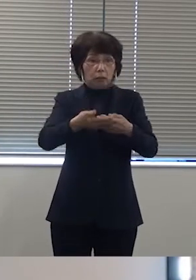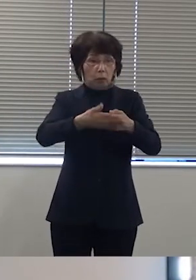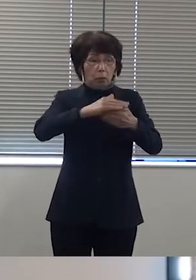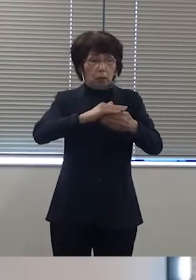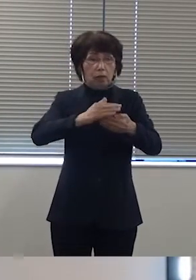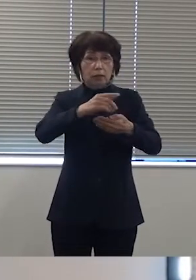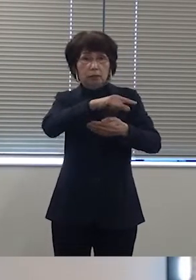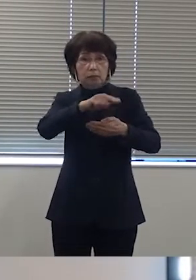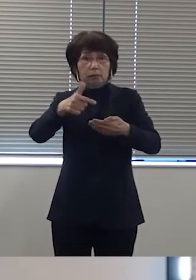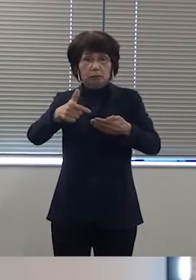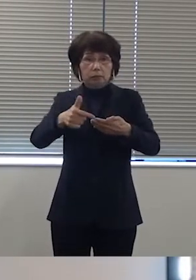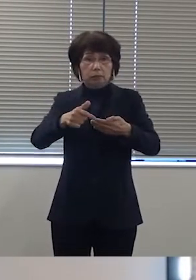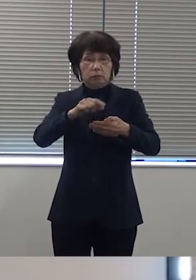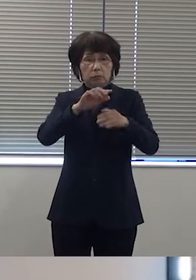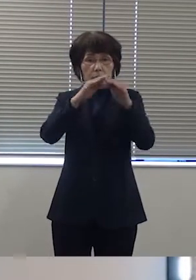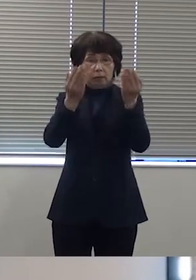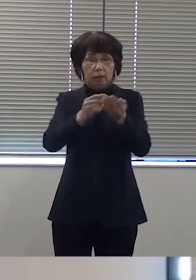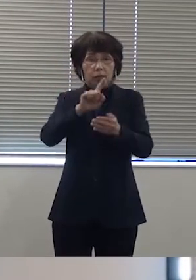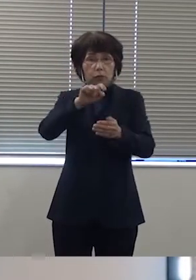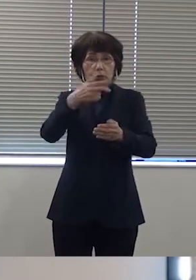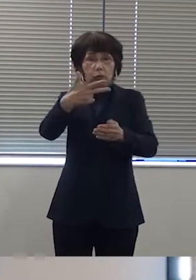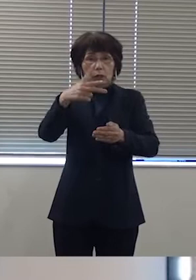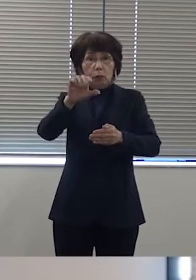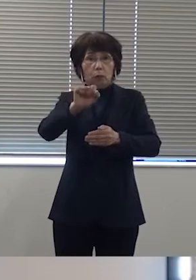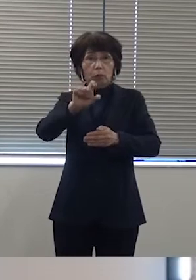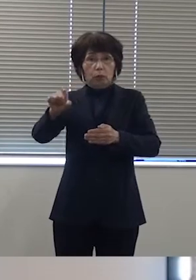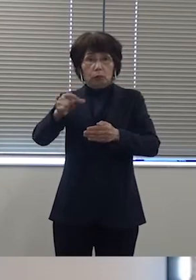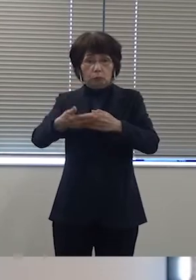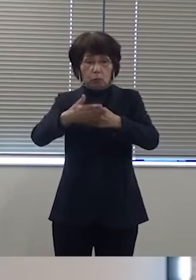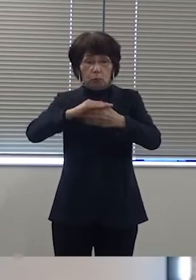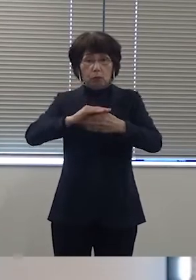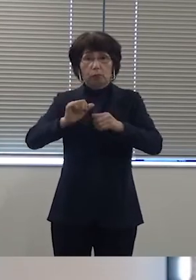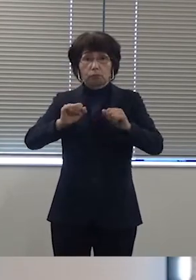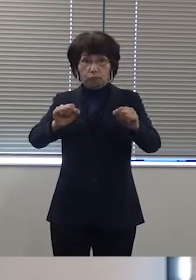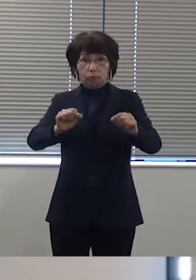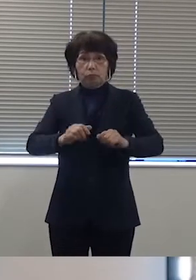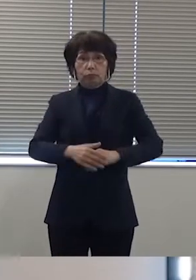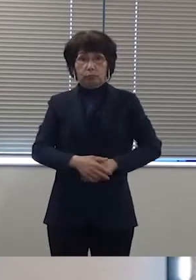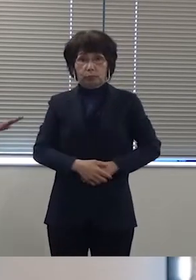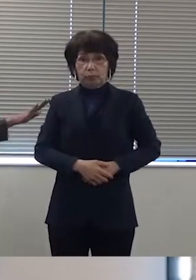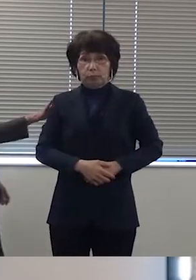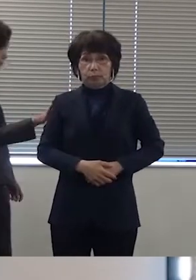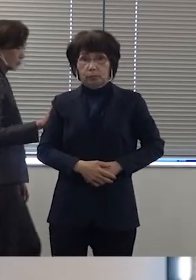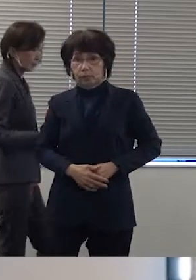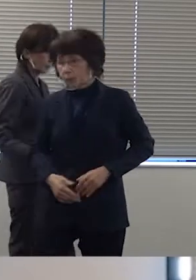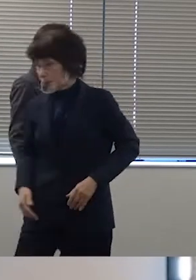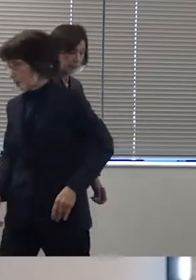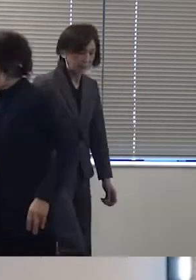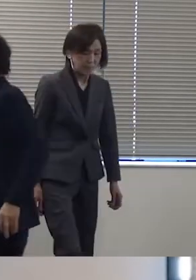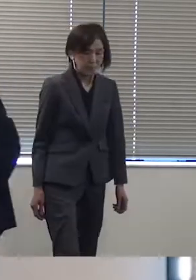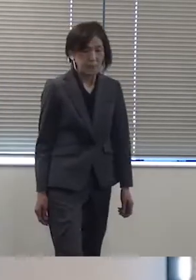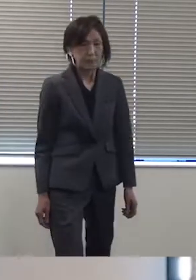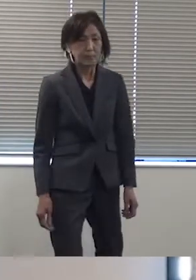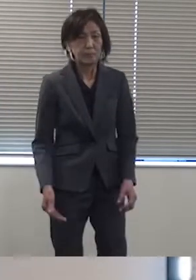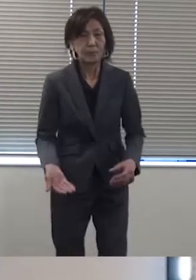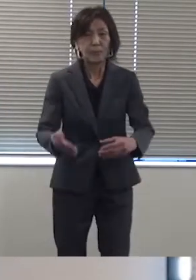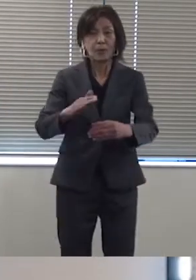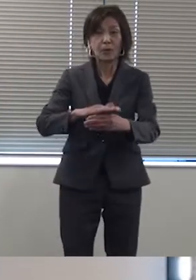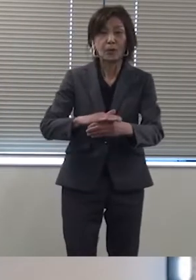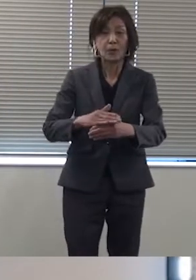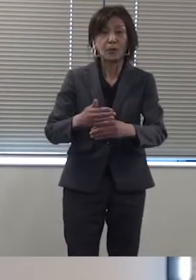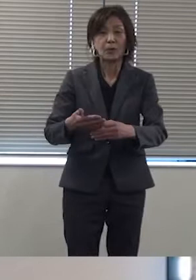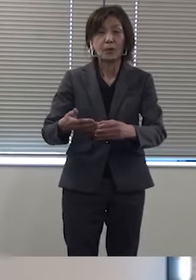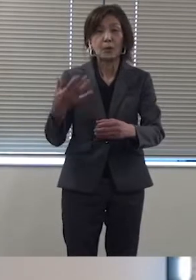計上させていただきます。そして両学校3、補助負担金等では医療センターにかかる交付税